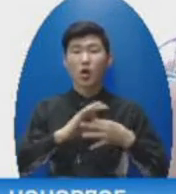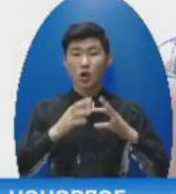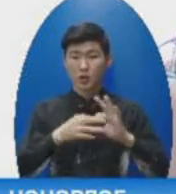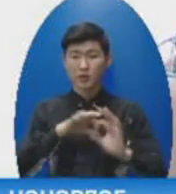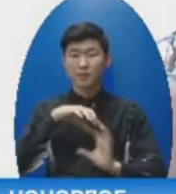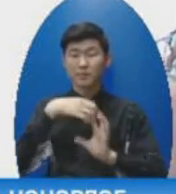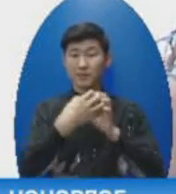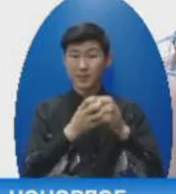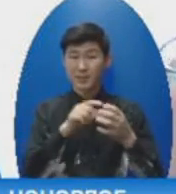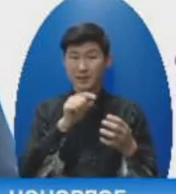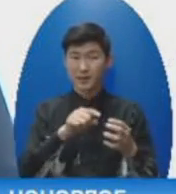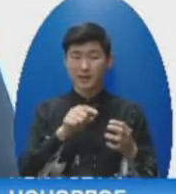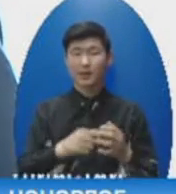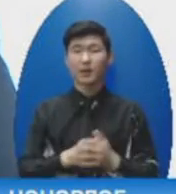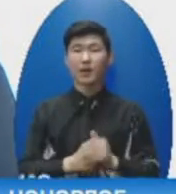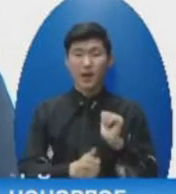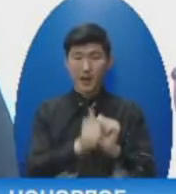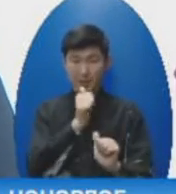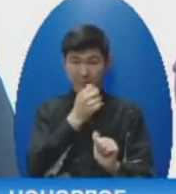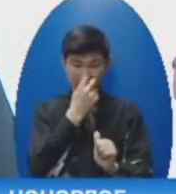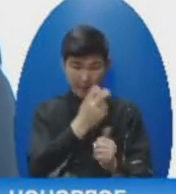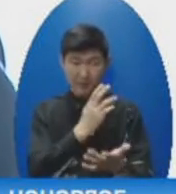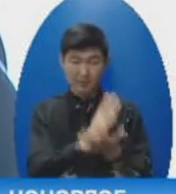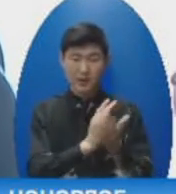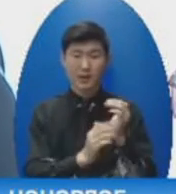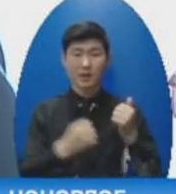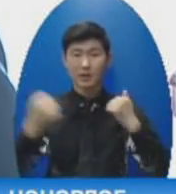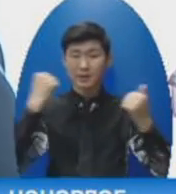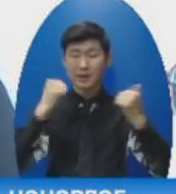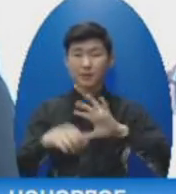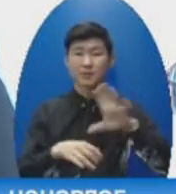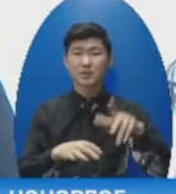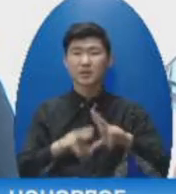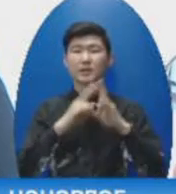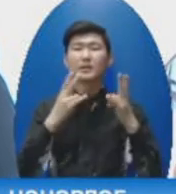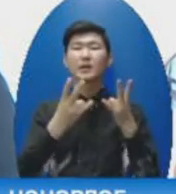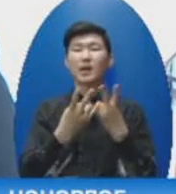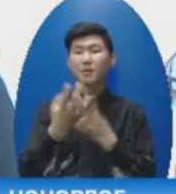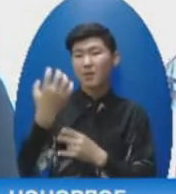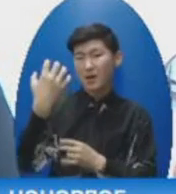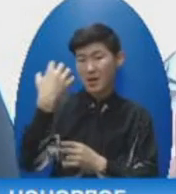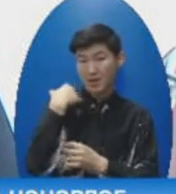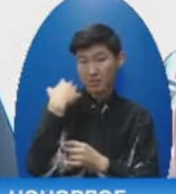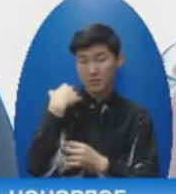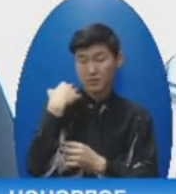тэмдэглэлийн амжилт гаргасан тамирчид нийгмийн хариуцлага хүлээх